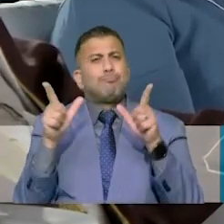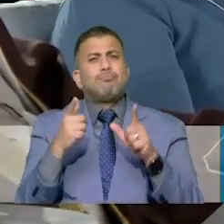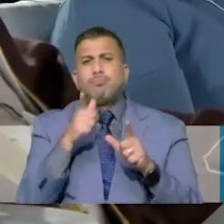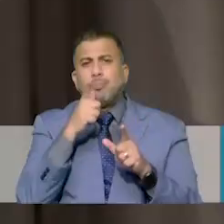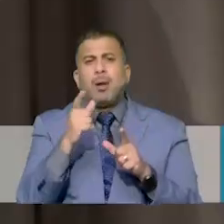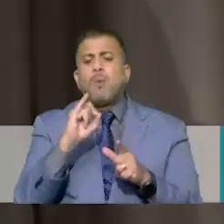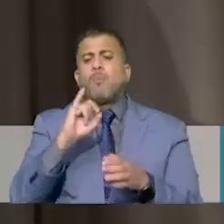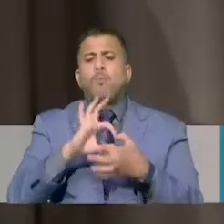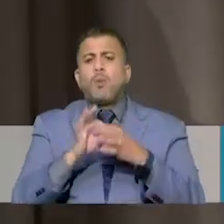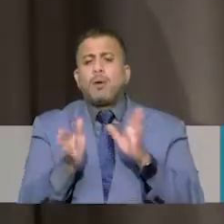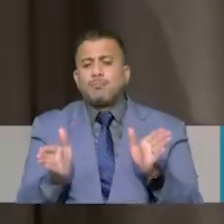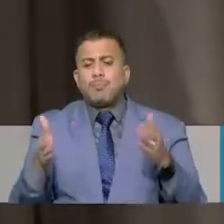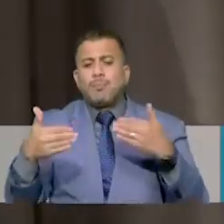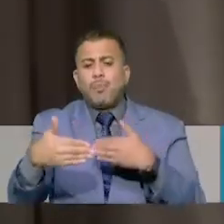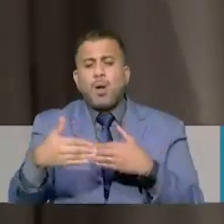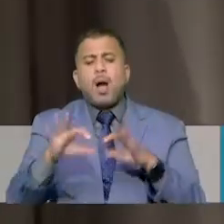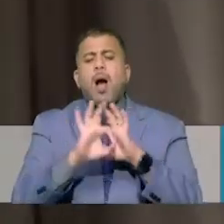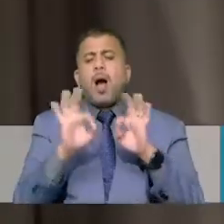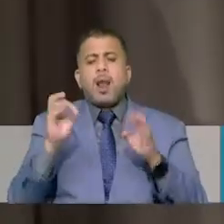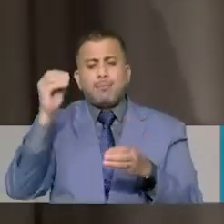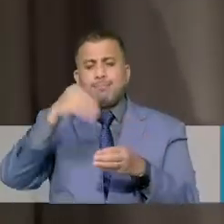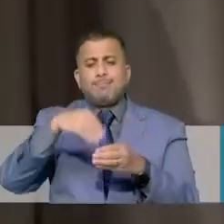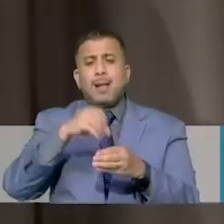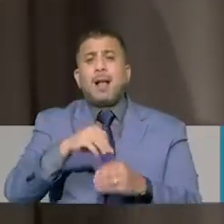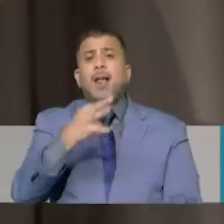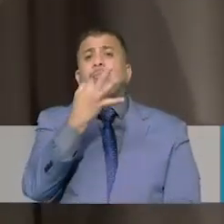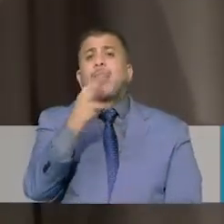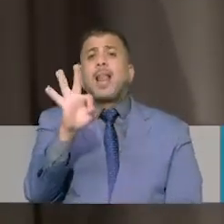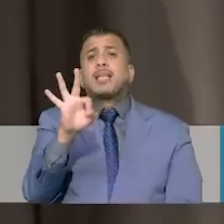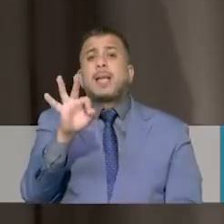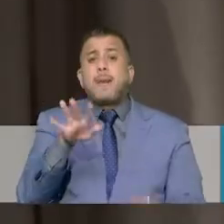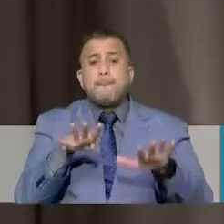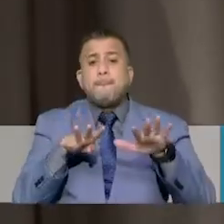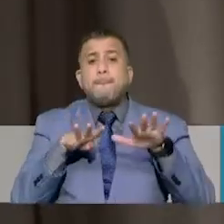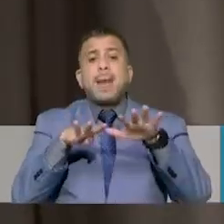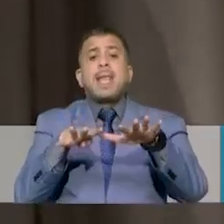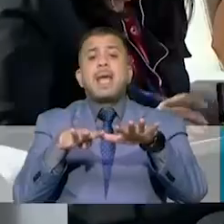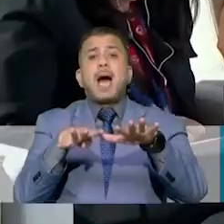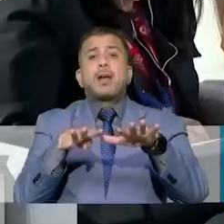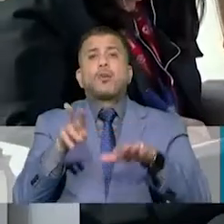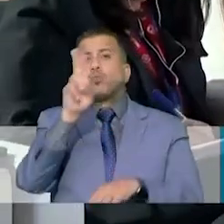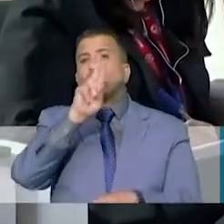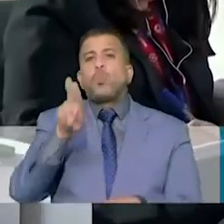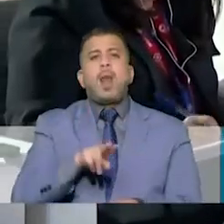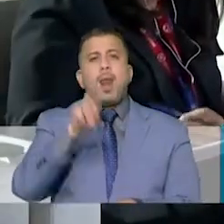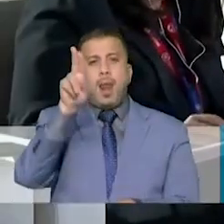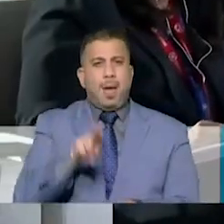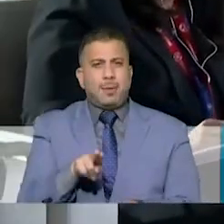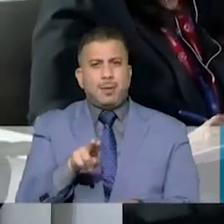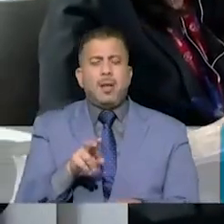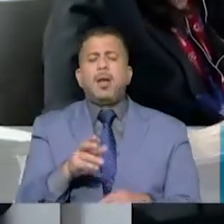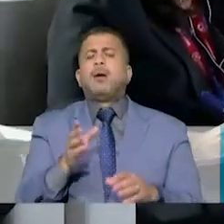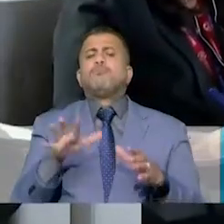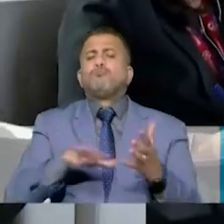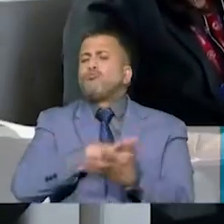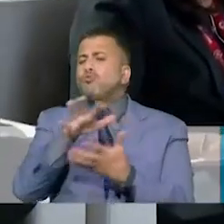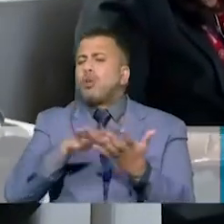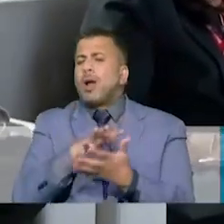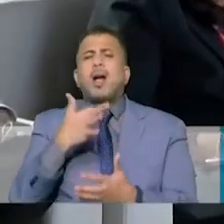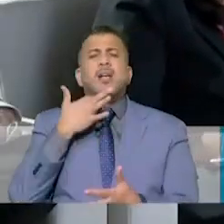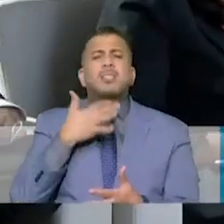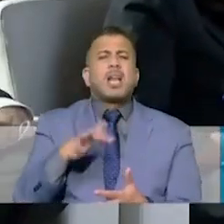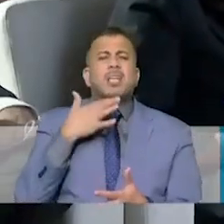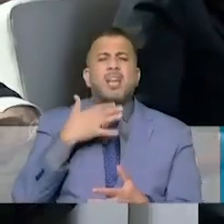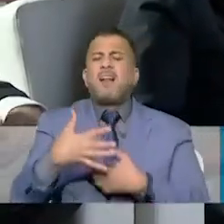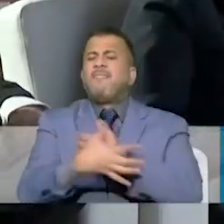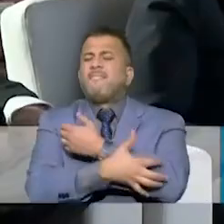تاسيس صندوق الحلول المناخيه بمبلغ 30 مليار دولار بجانب تفعيل صندوق الخسائر والاضرار لمساعده